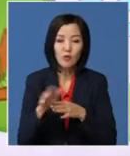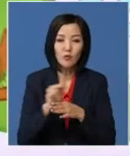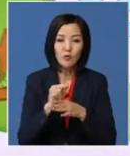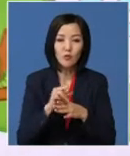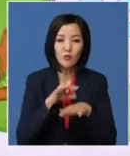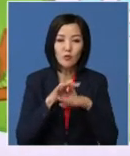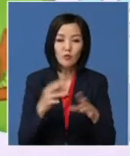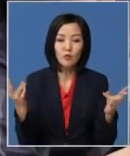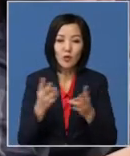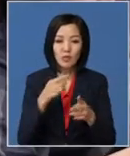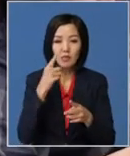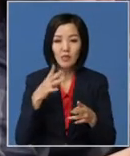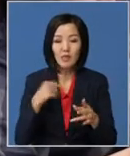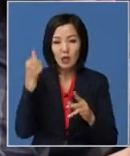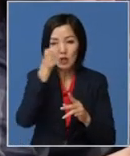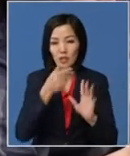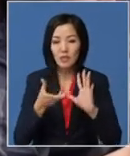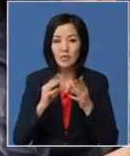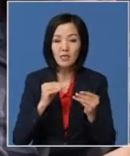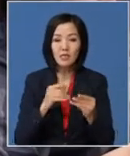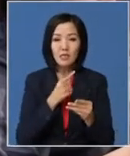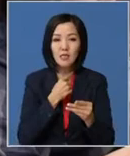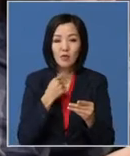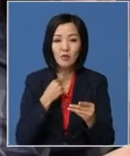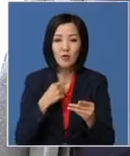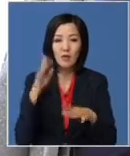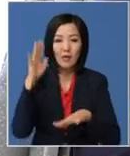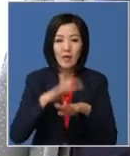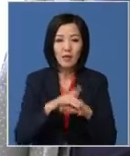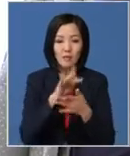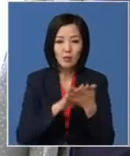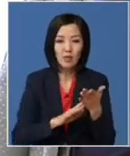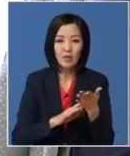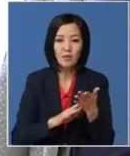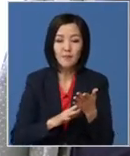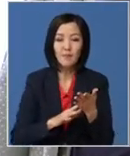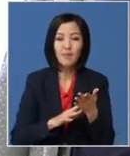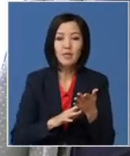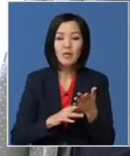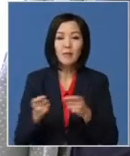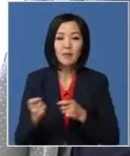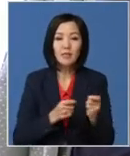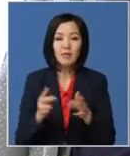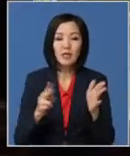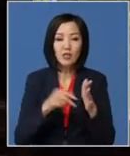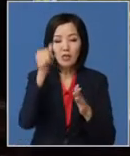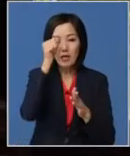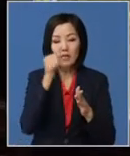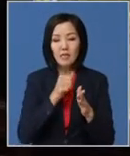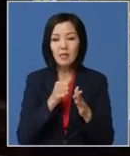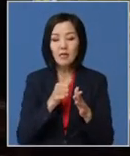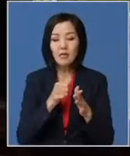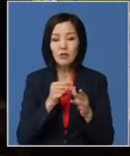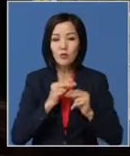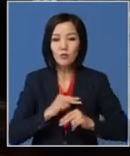жүргізу қажеттігін айтты. Жылдық есеп жиынын Талдықорған әкімі жалғады. Дастан Шалтабаев алдымен облыс орталығын басқарған 7 ай ішінде атқарған